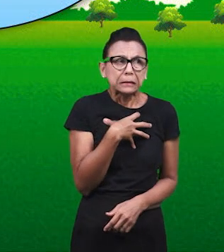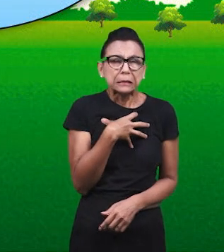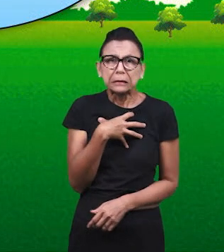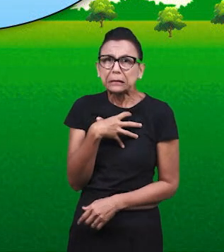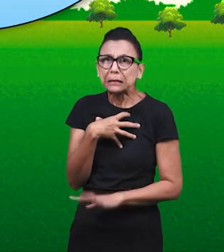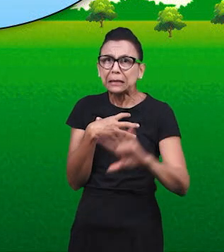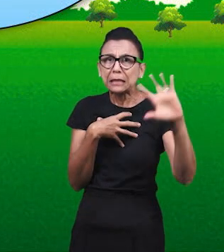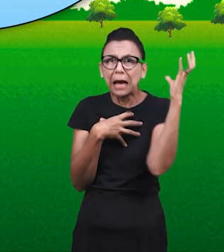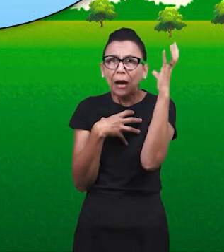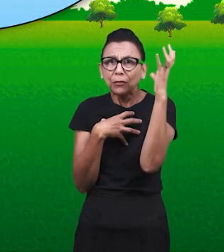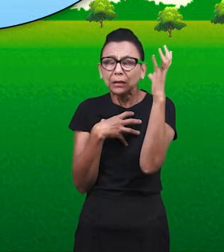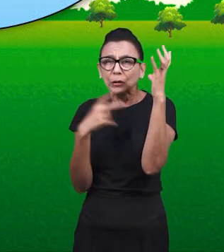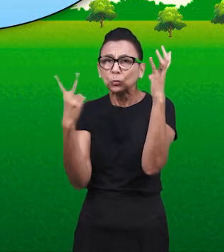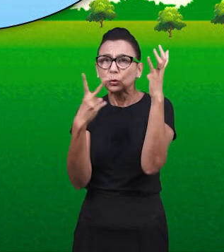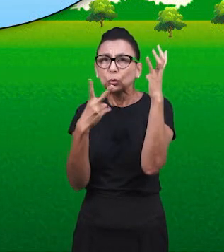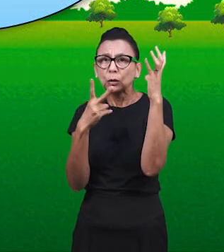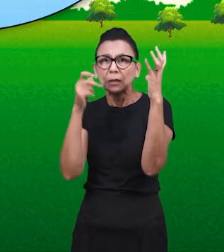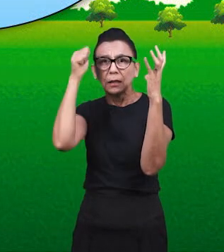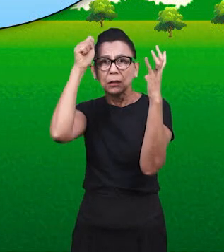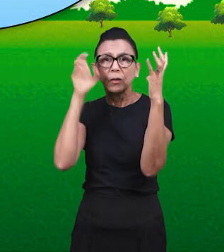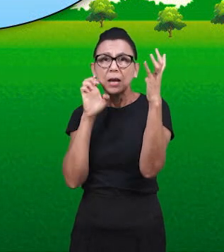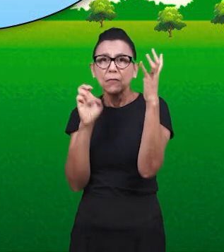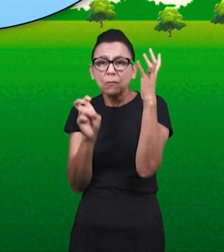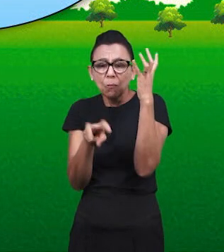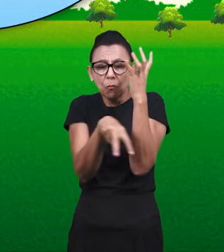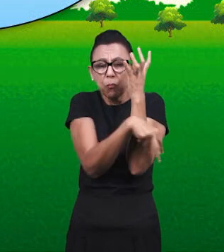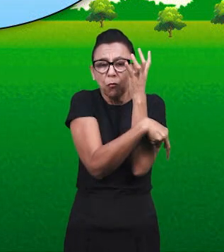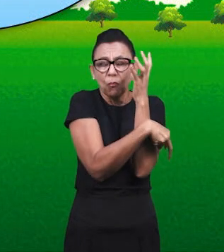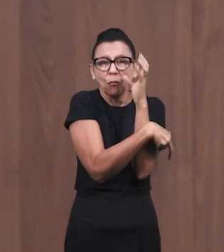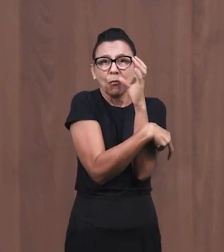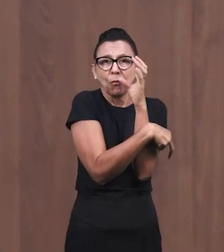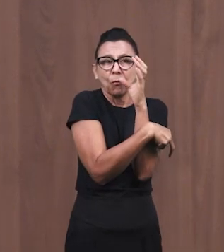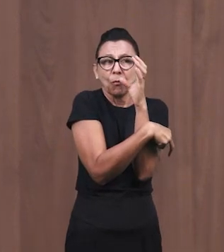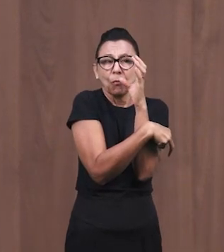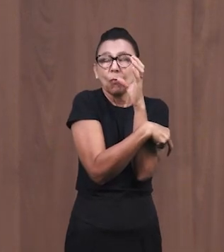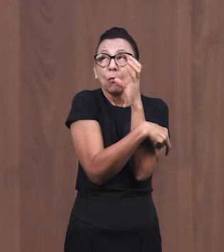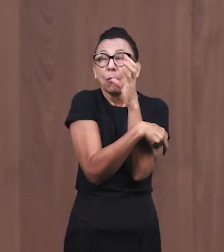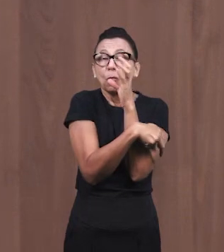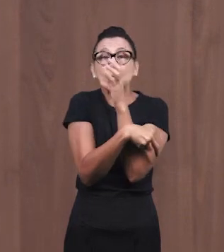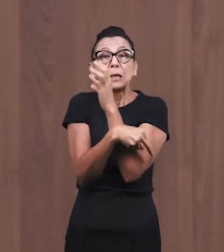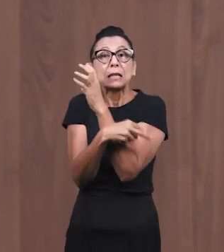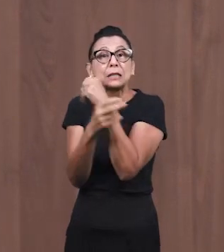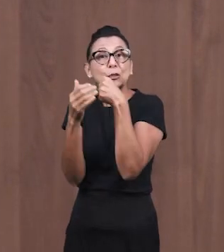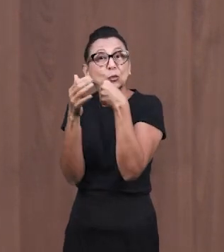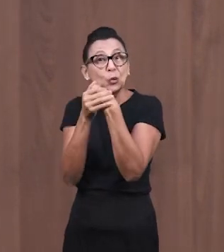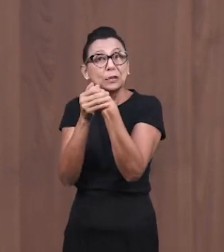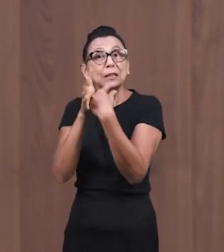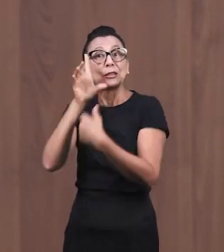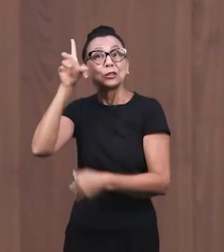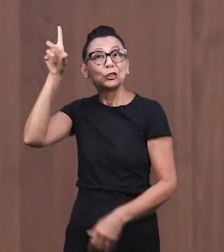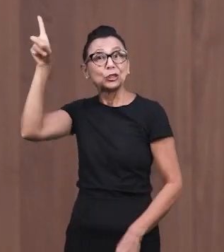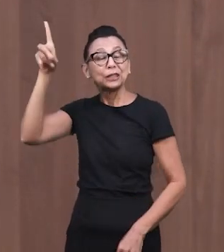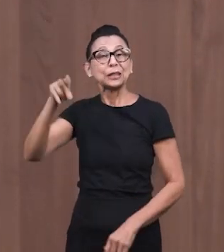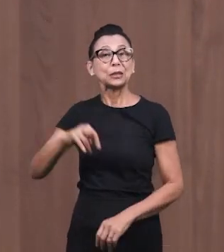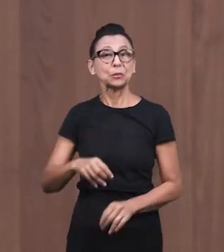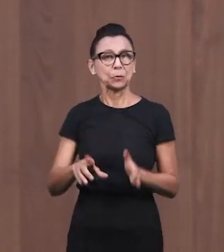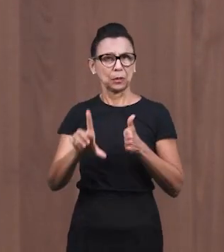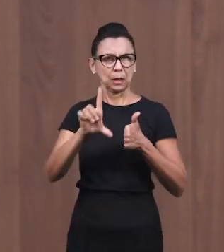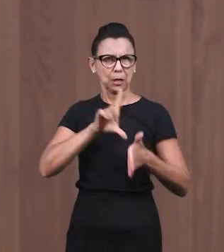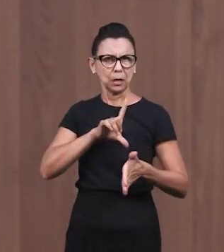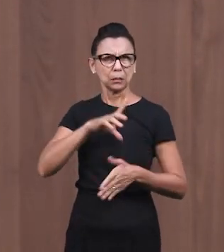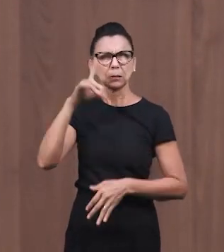honte. Ils se sont cachés du Seigneur. Le Seigneur Dieu, il allait parler à Adam et